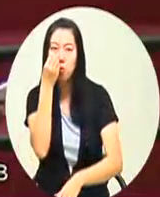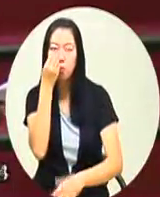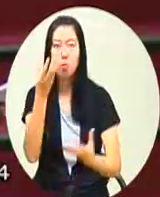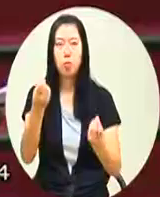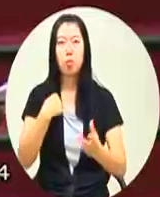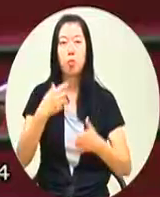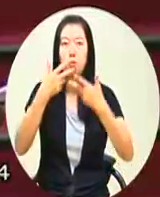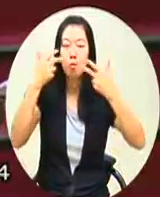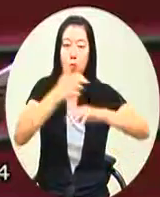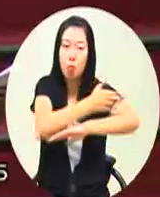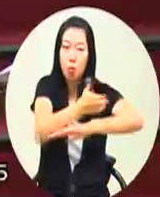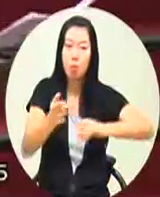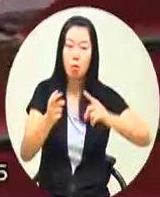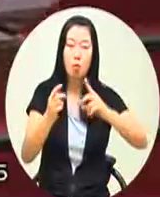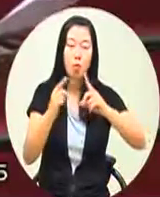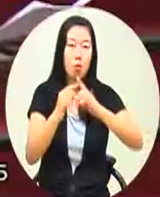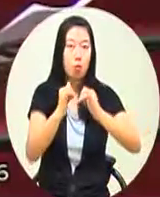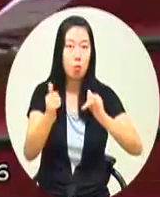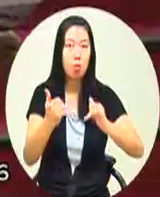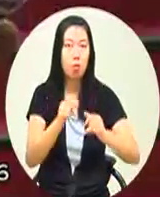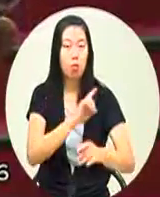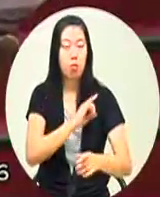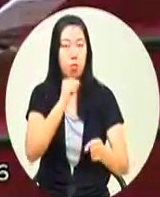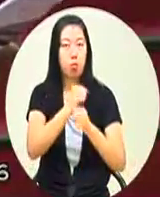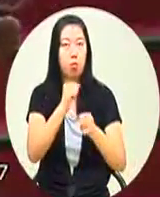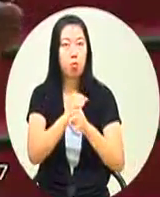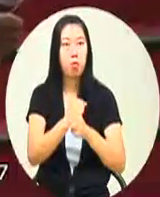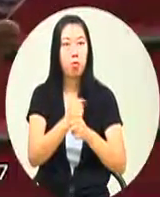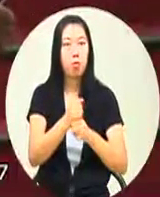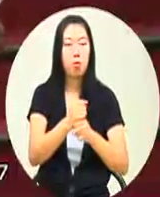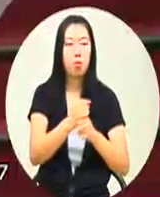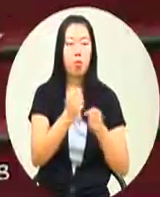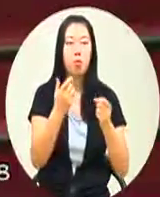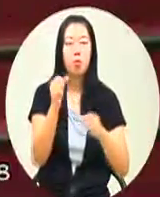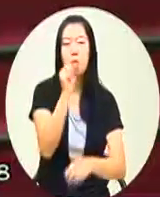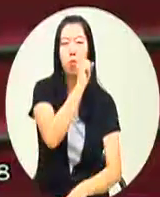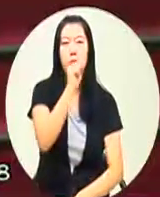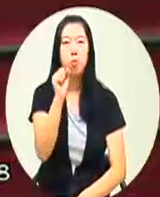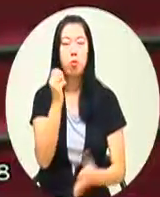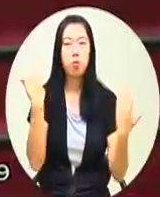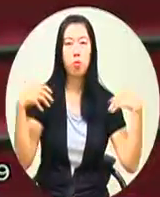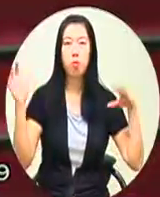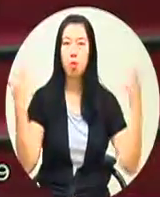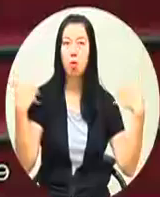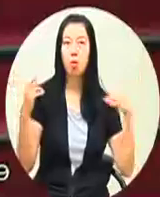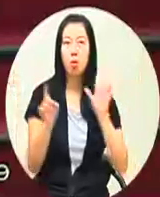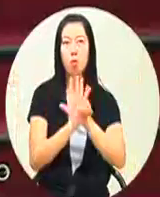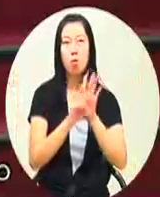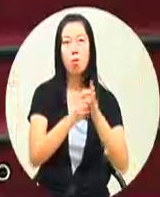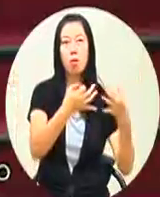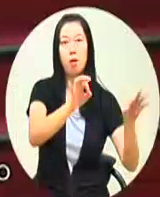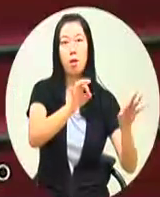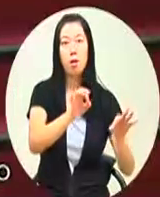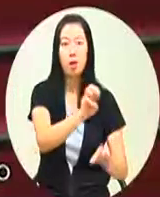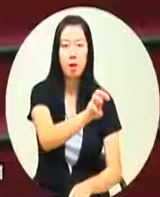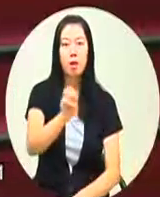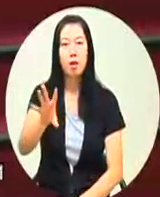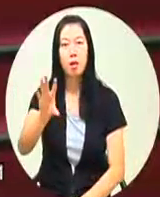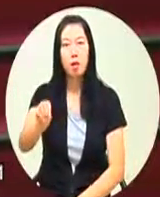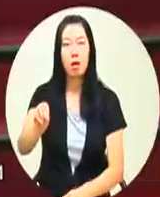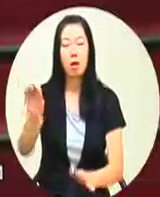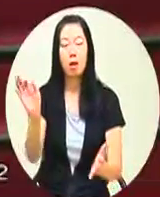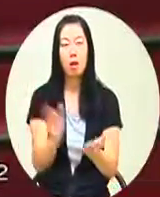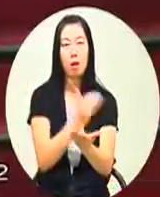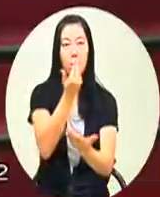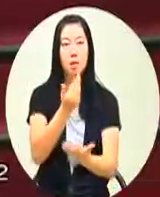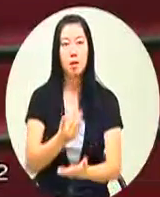乡的人只做歌舞唱歌表演，300-400万就不见了。